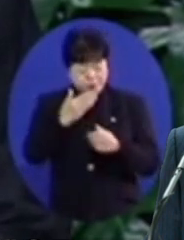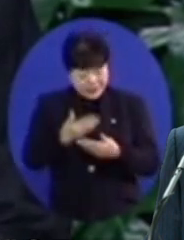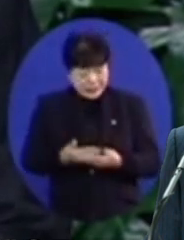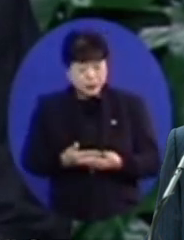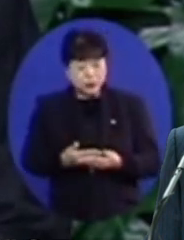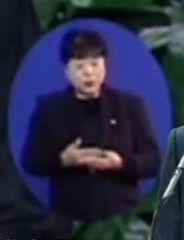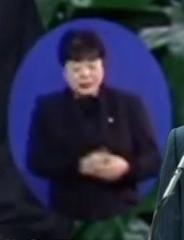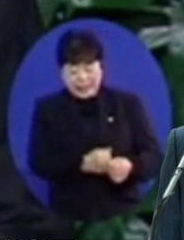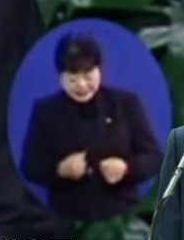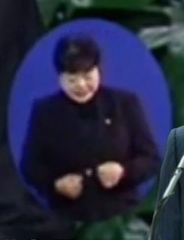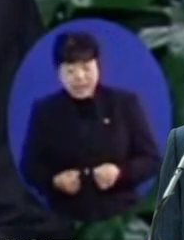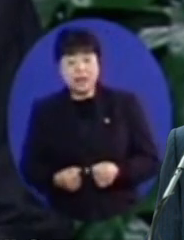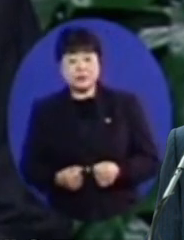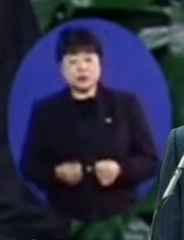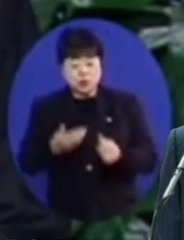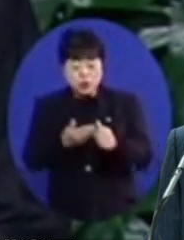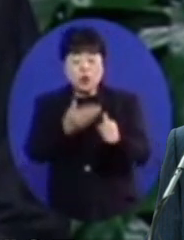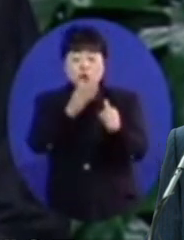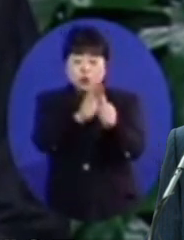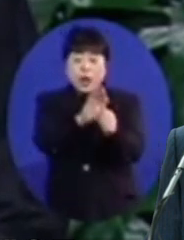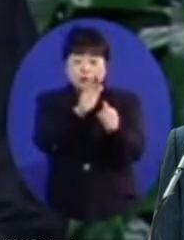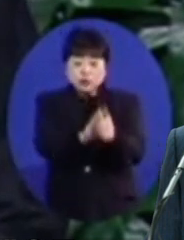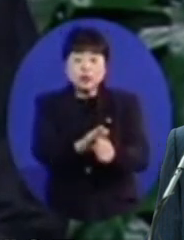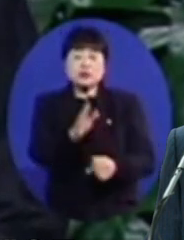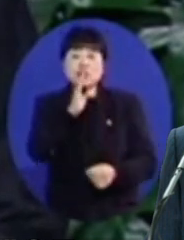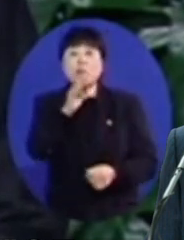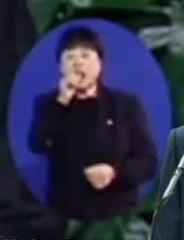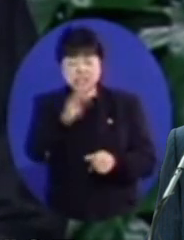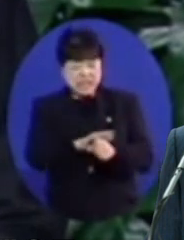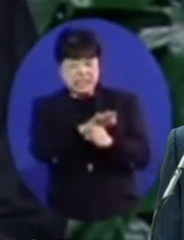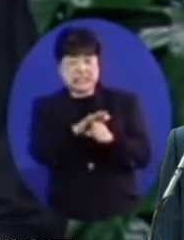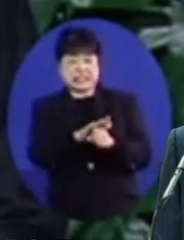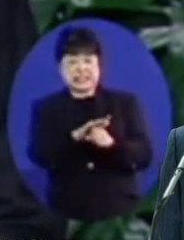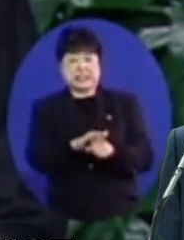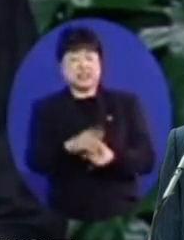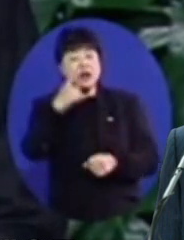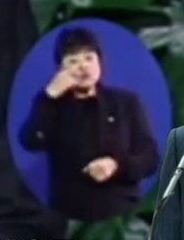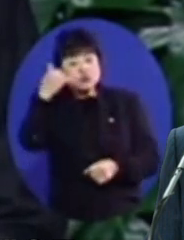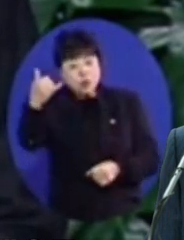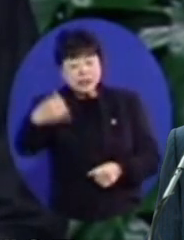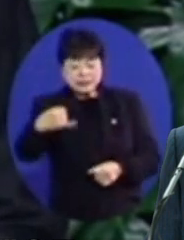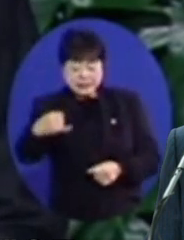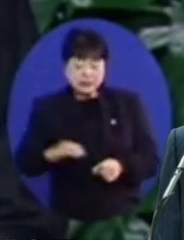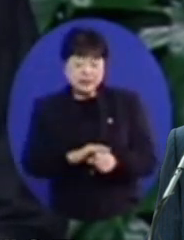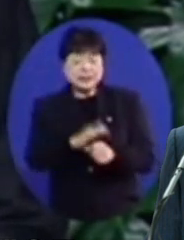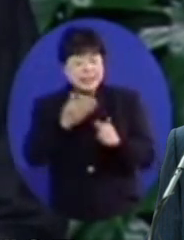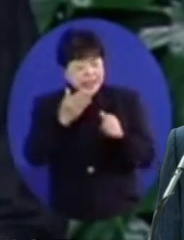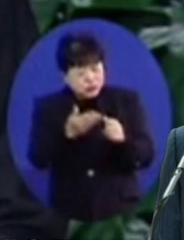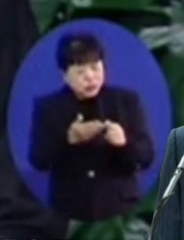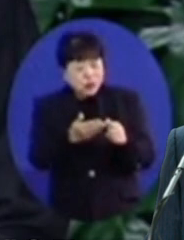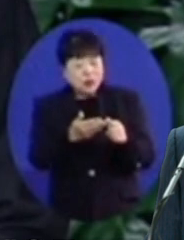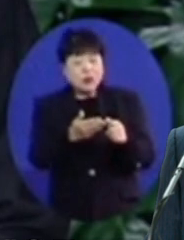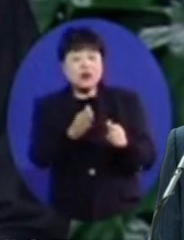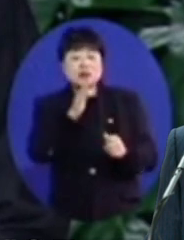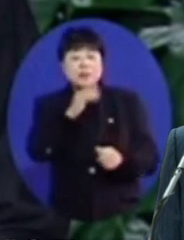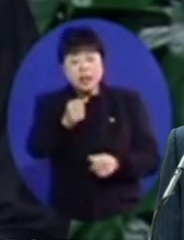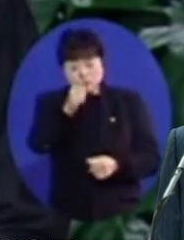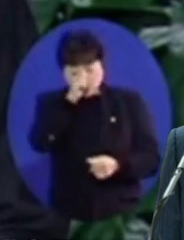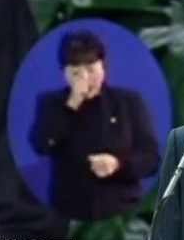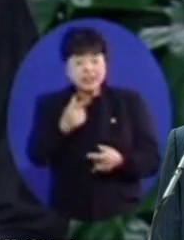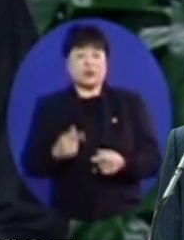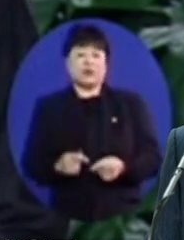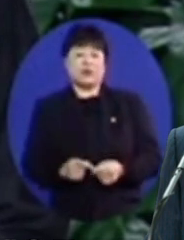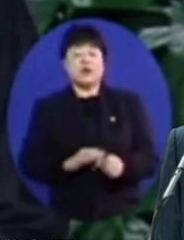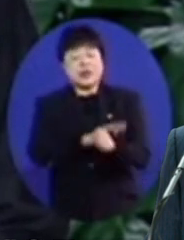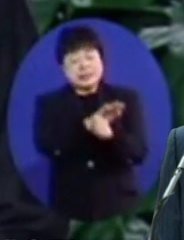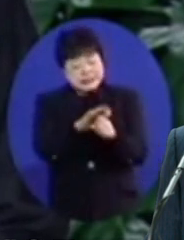나를 희생하며 그를 도와주고 나가는 것이 사랑이었습니다 그 부모님이 자식을 사랑하는 것은 좋아하는 것이 아니고